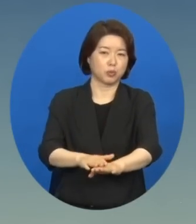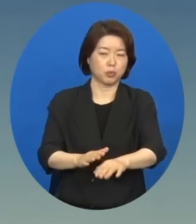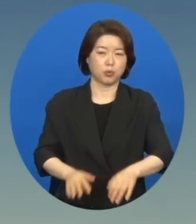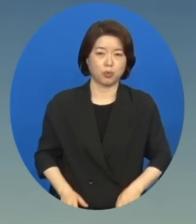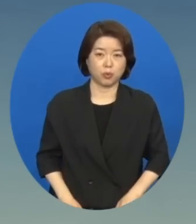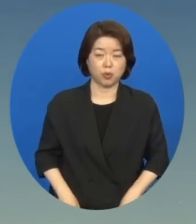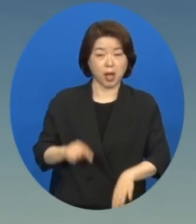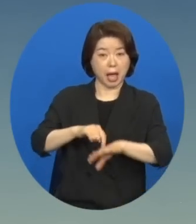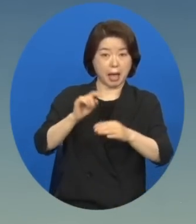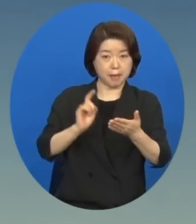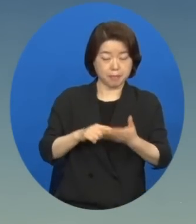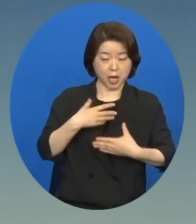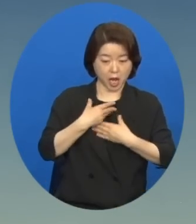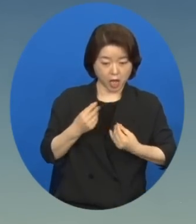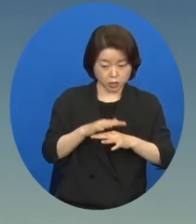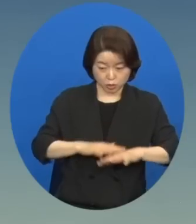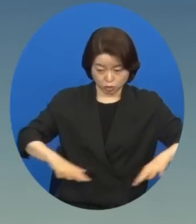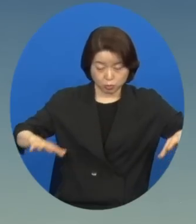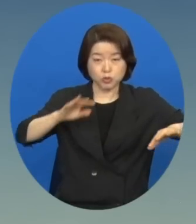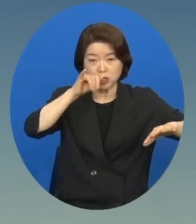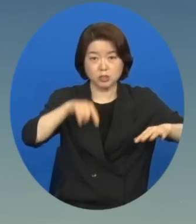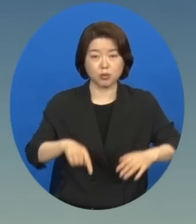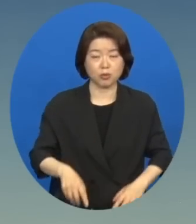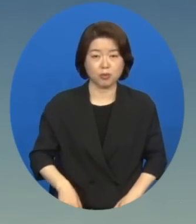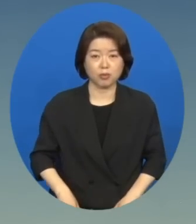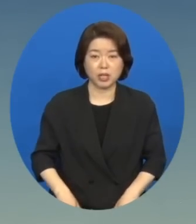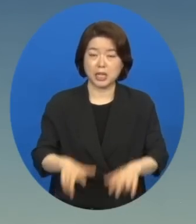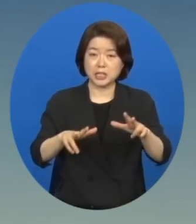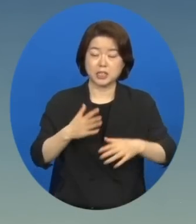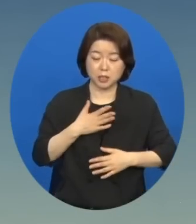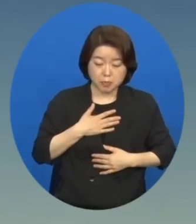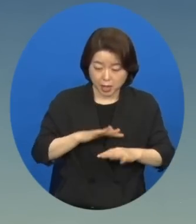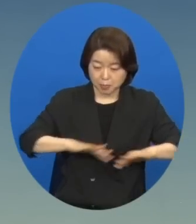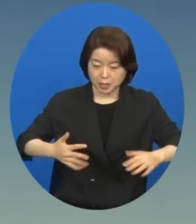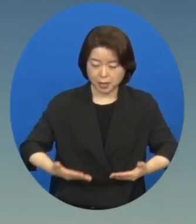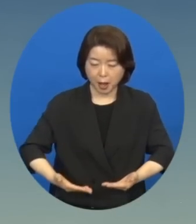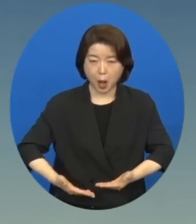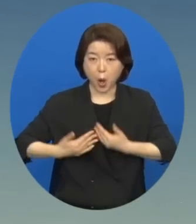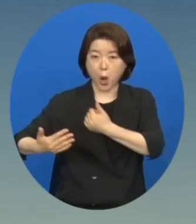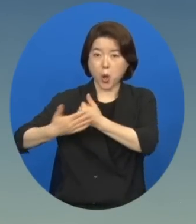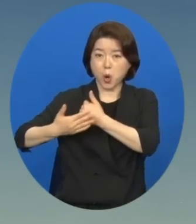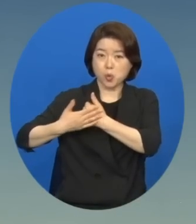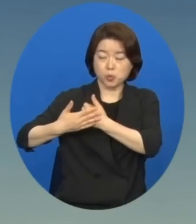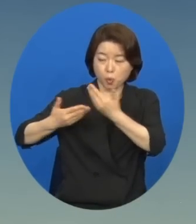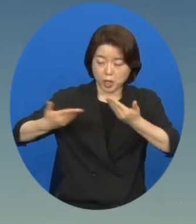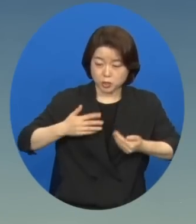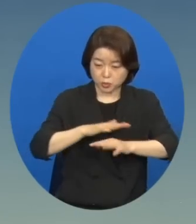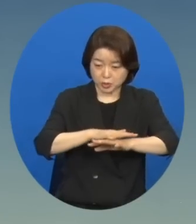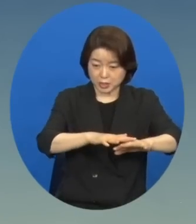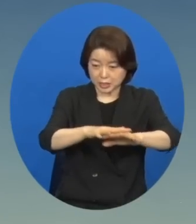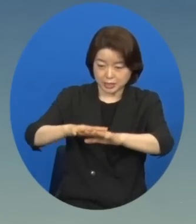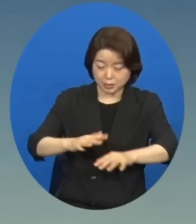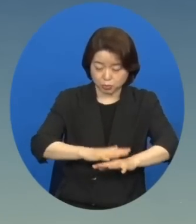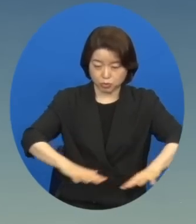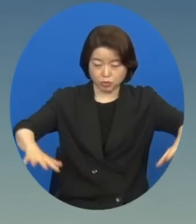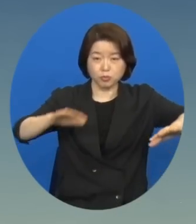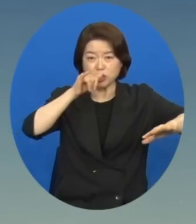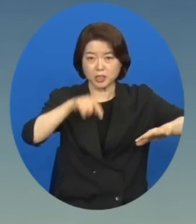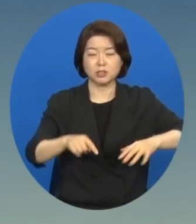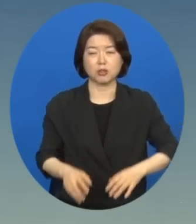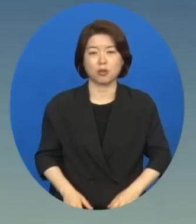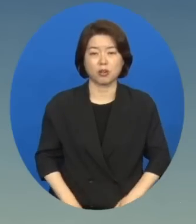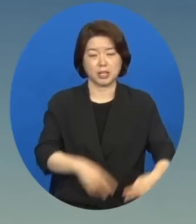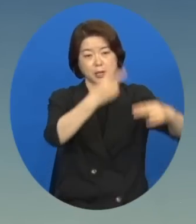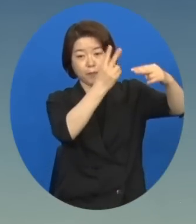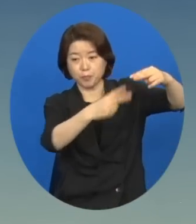마음에 안전그물이 있다. 지금 내 밑에서 받치고 있는 그물이 있다. 이러니까